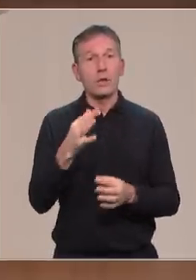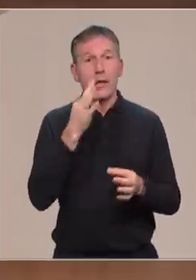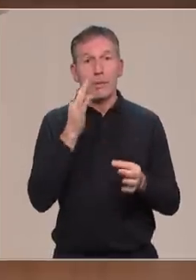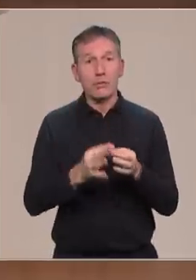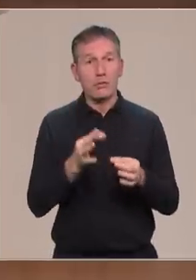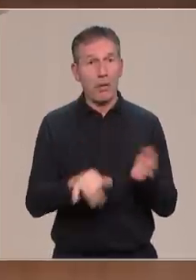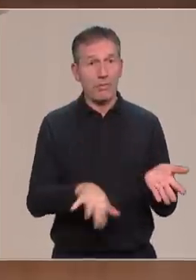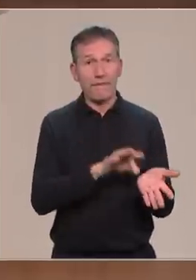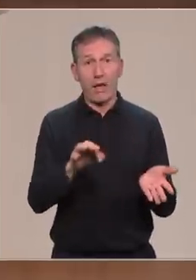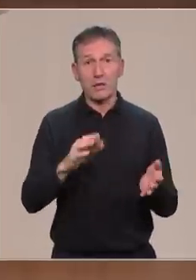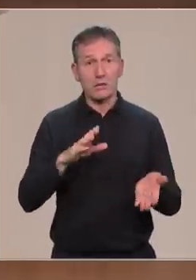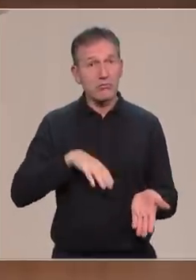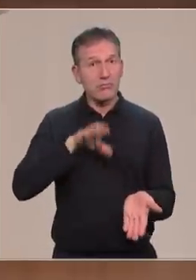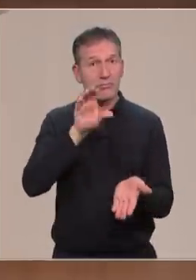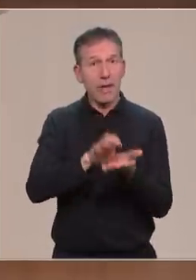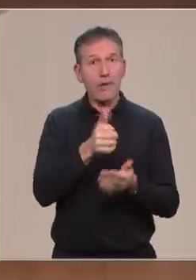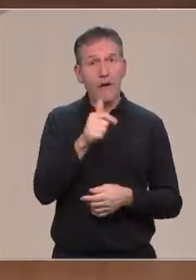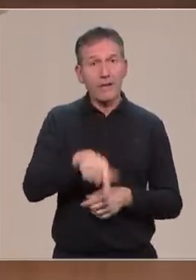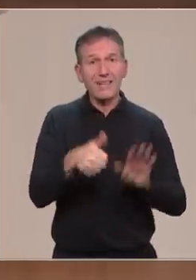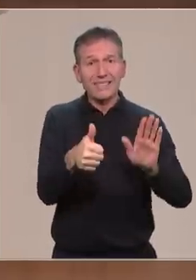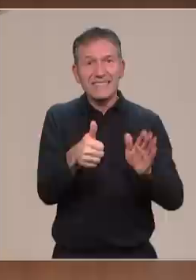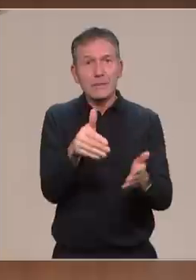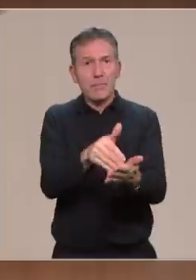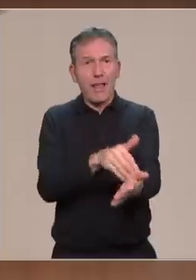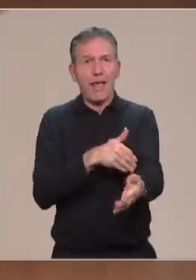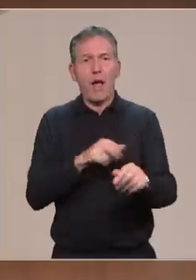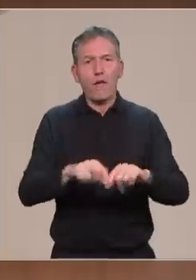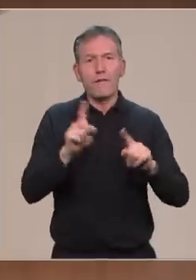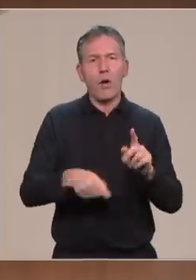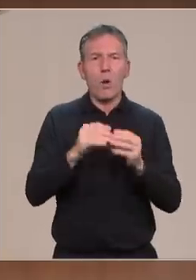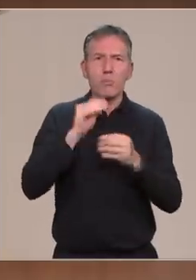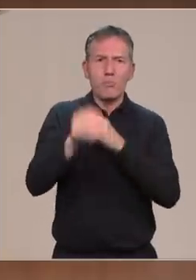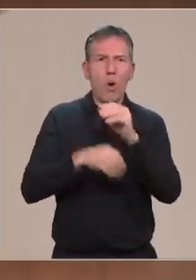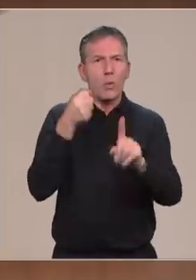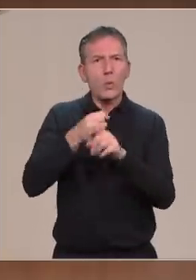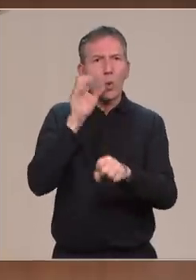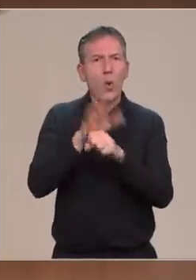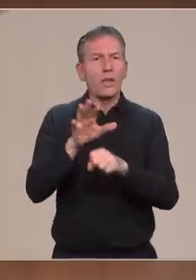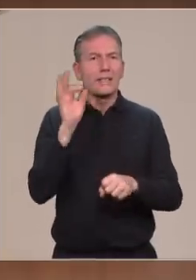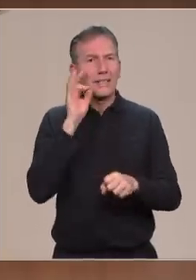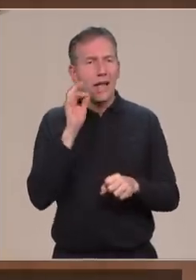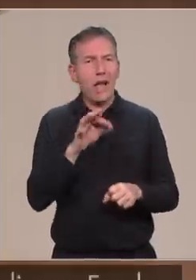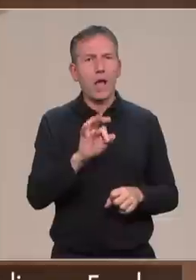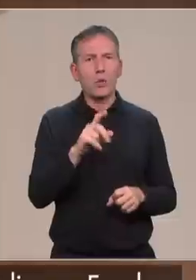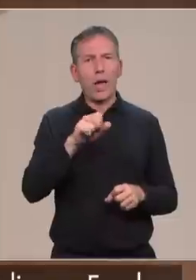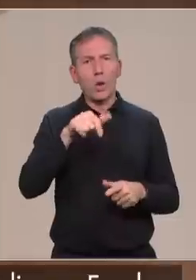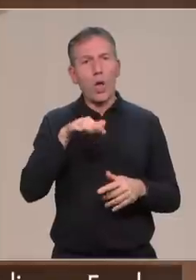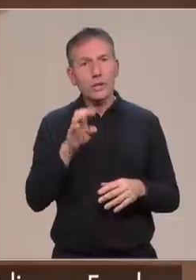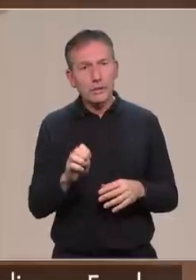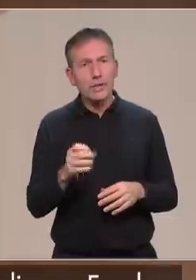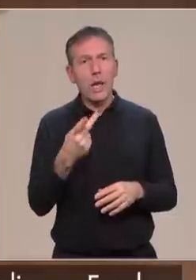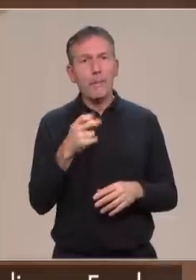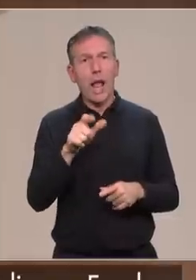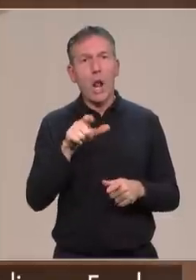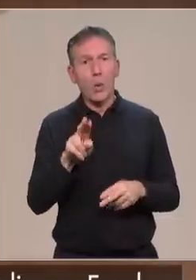ainsi engagée à verser 1,6 milliard d'euros au Fonds mondial de lutte contre le sida, la tuberculose et le paludisme pour